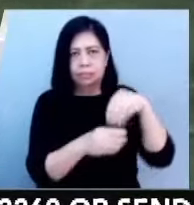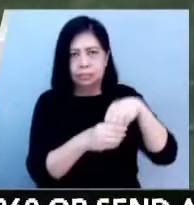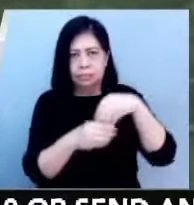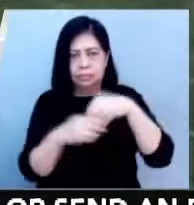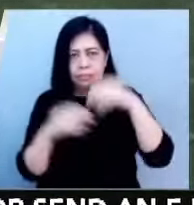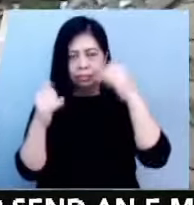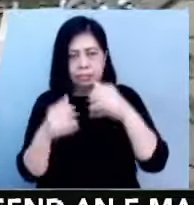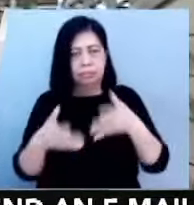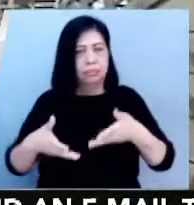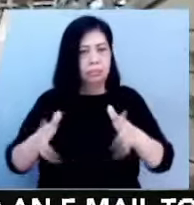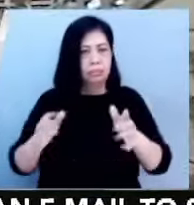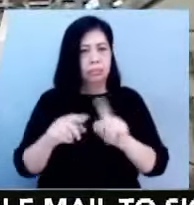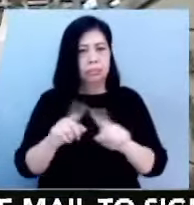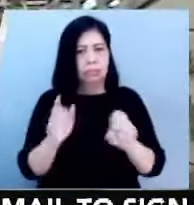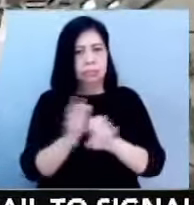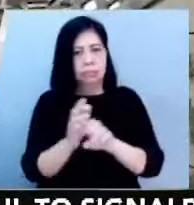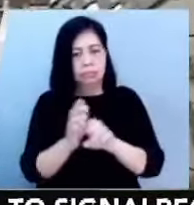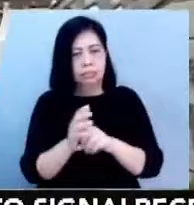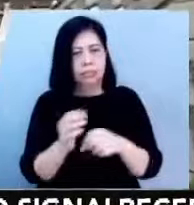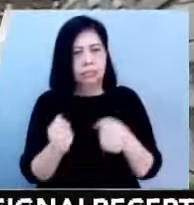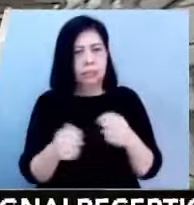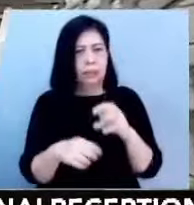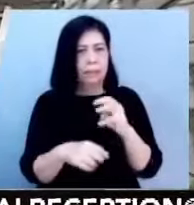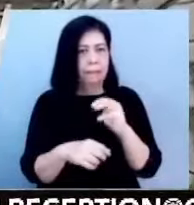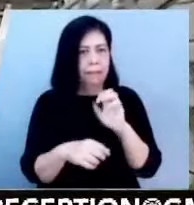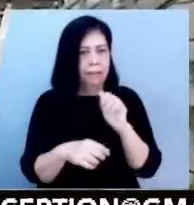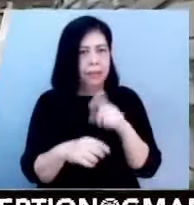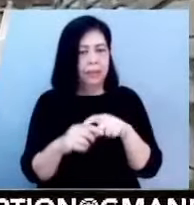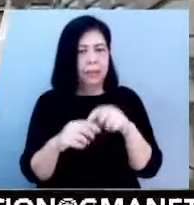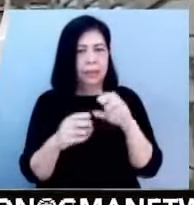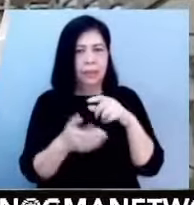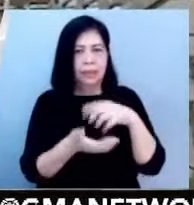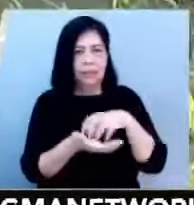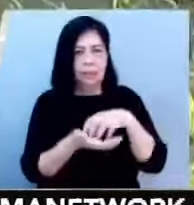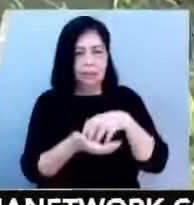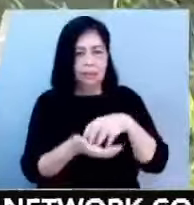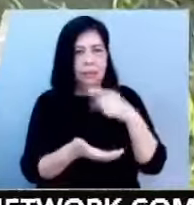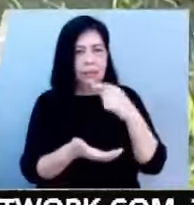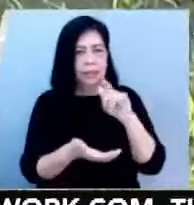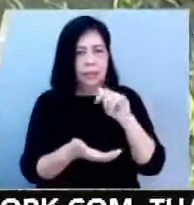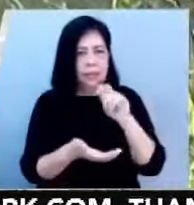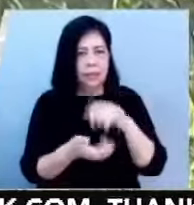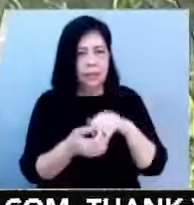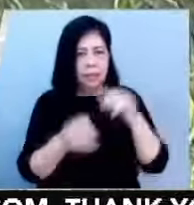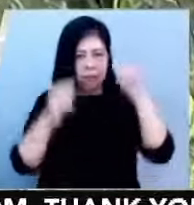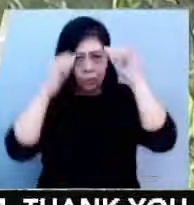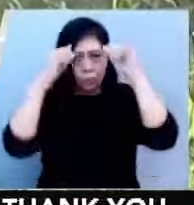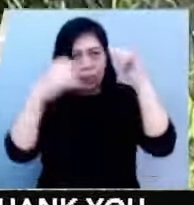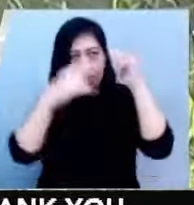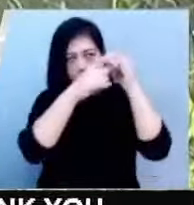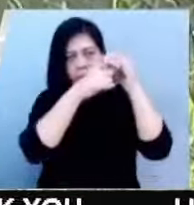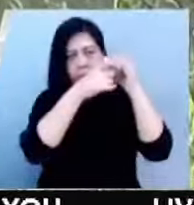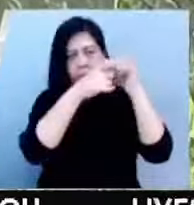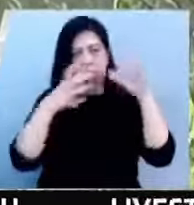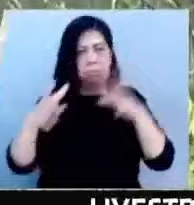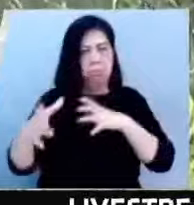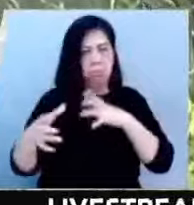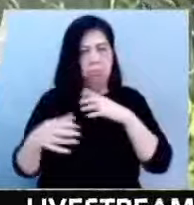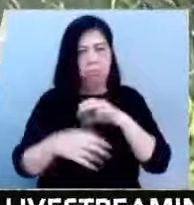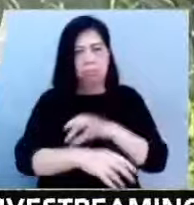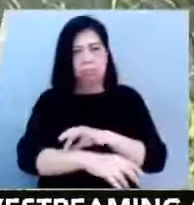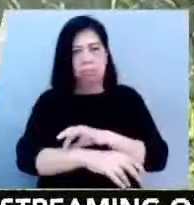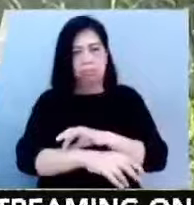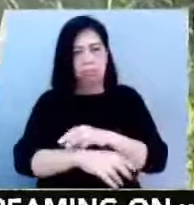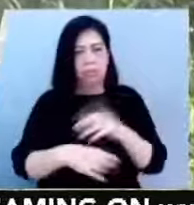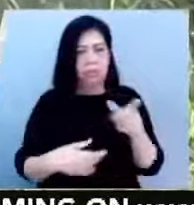parte gaya ng skeletal muscle meat, gelatin, collagen at sungay. Ang lumpy skin disease ay mula po sa Africa